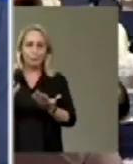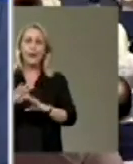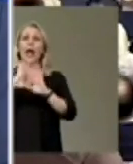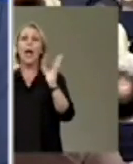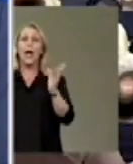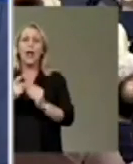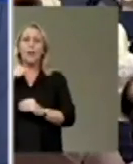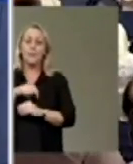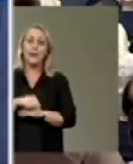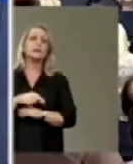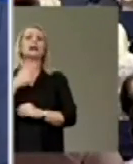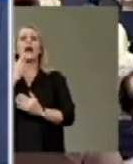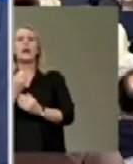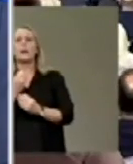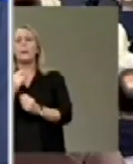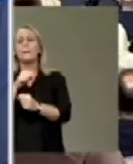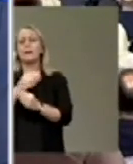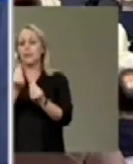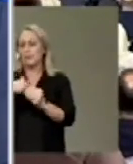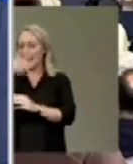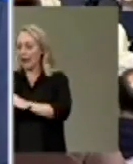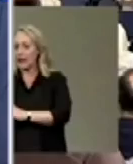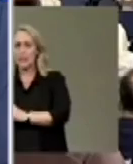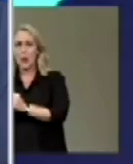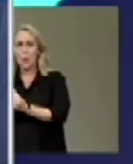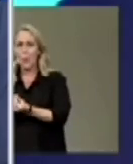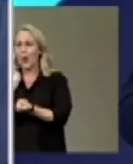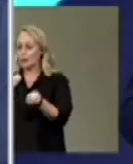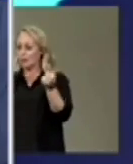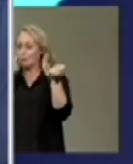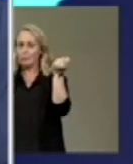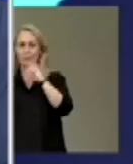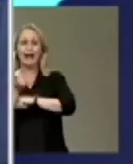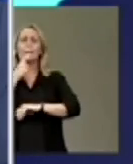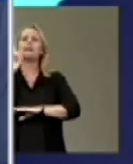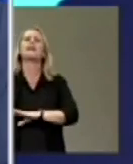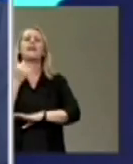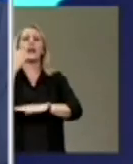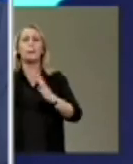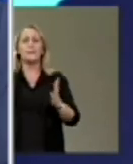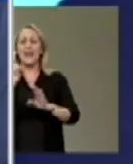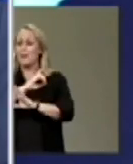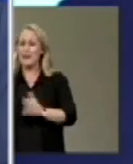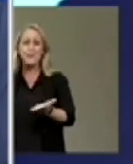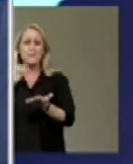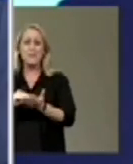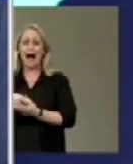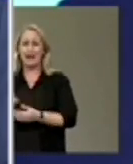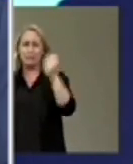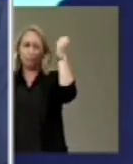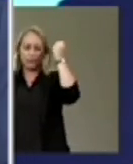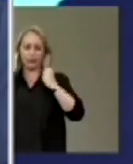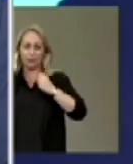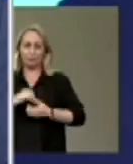σστο ενοίκιο προσέξτε άρα αυτοί οι άνθρωποι α προκειμένου να μη